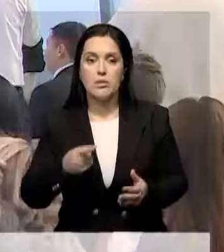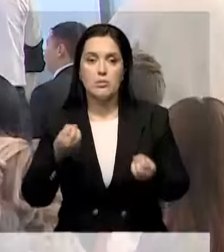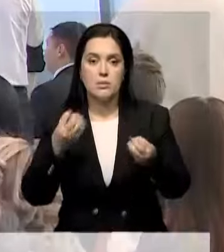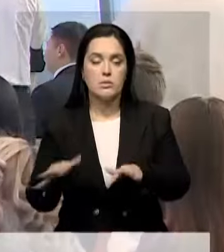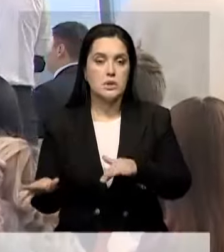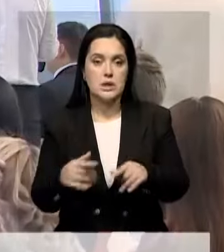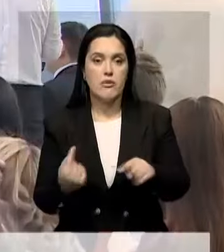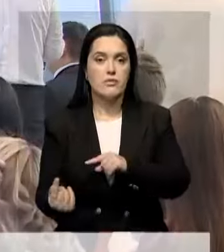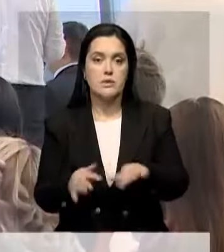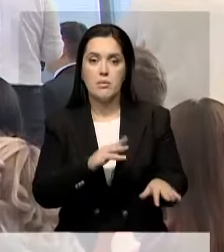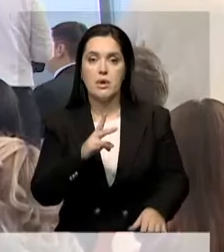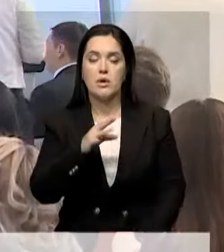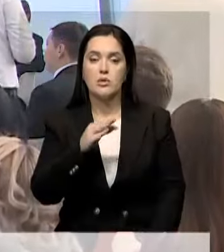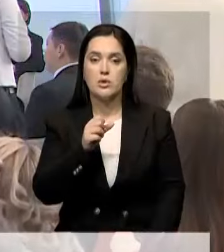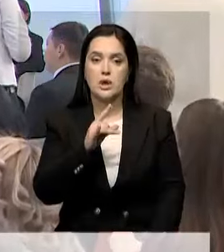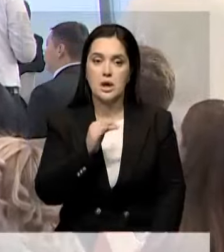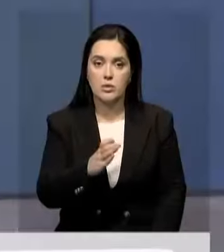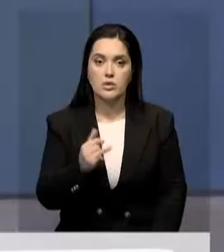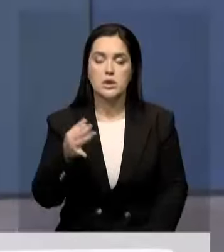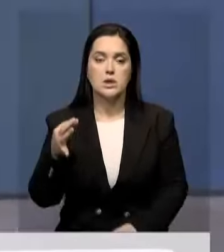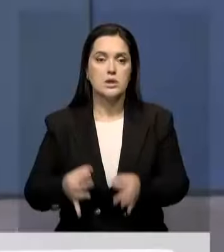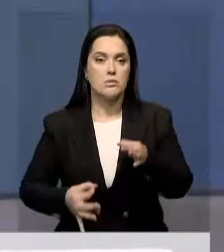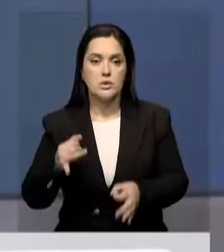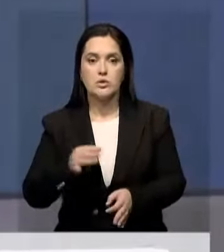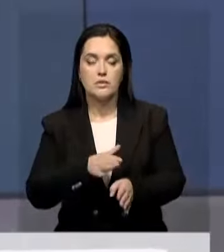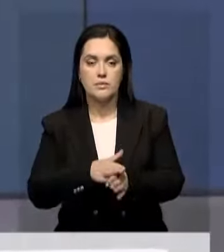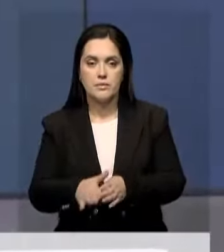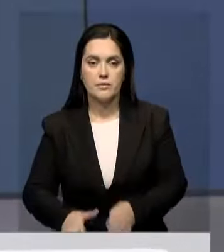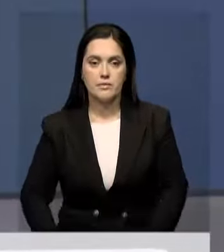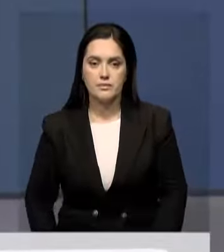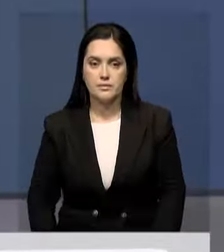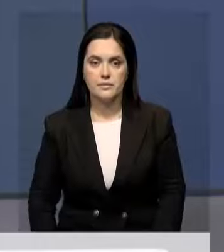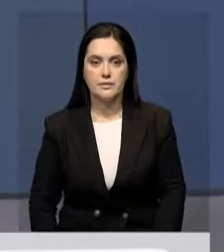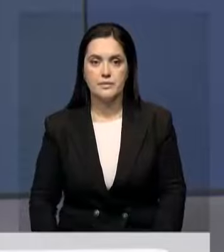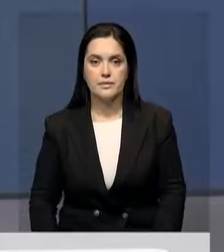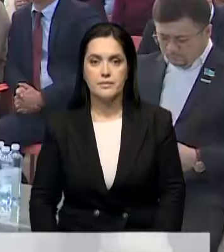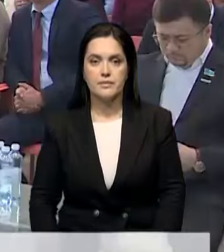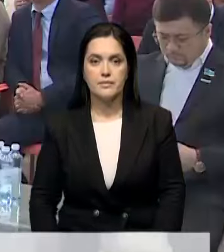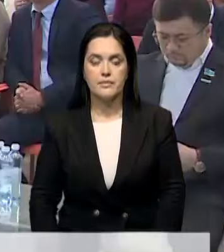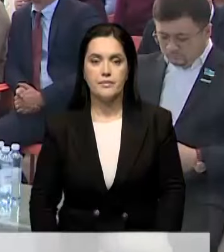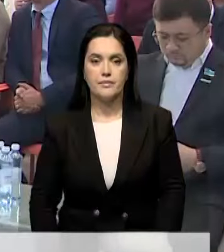и упростило процесс взаимодействия с нотариусами и судебными исполнителями.